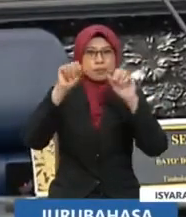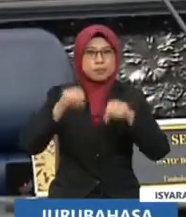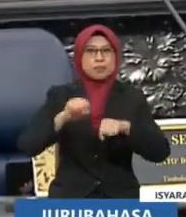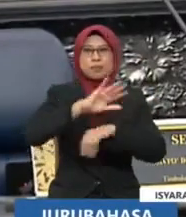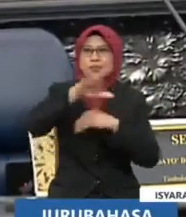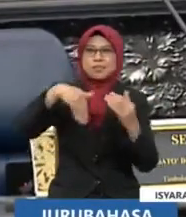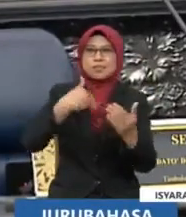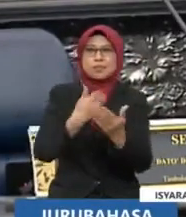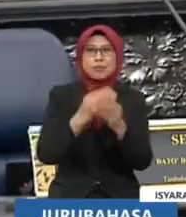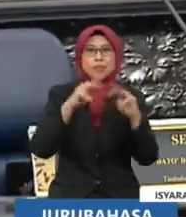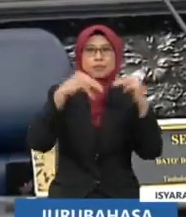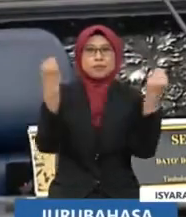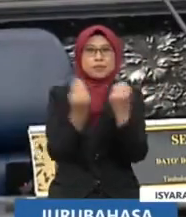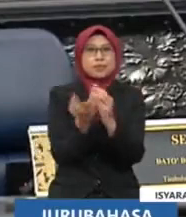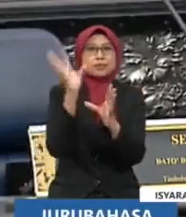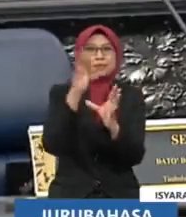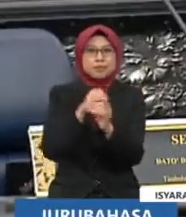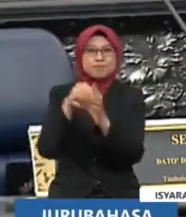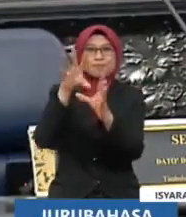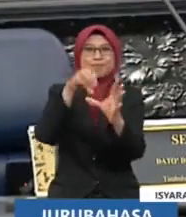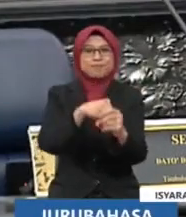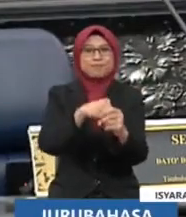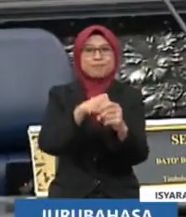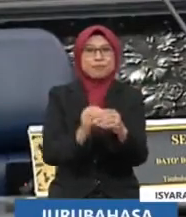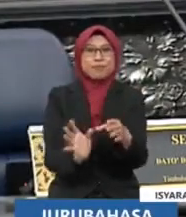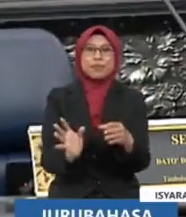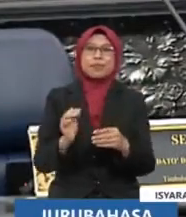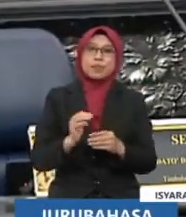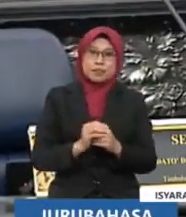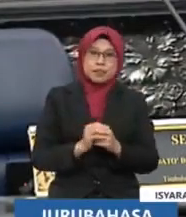segenap lapisan masyarakat termasuklah